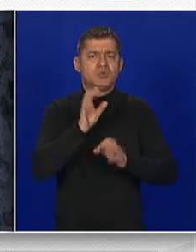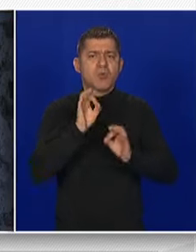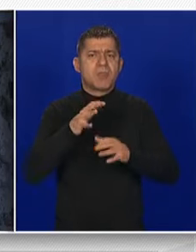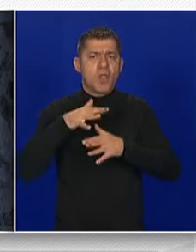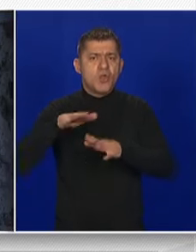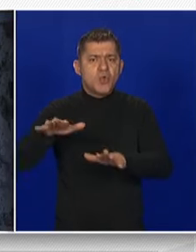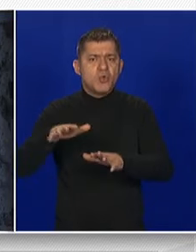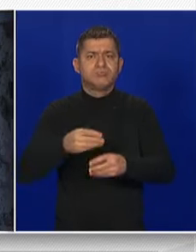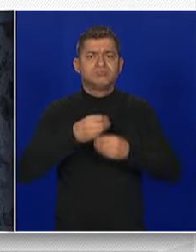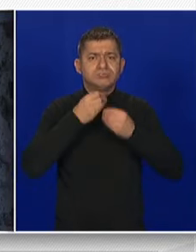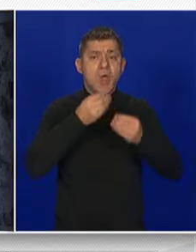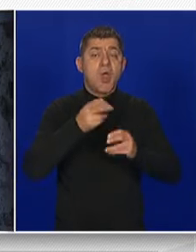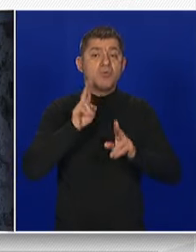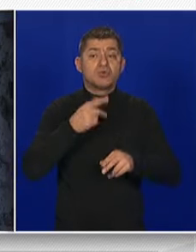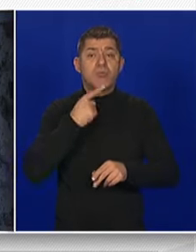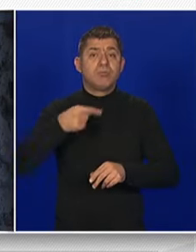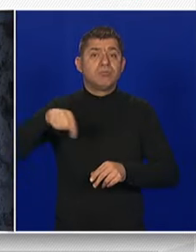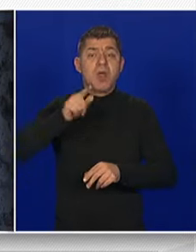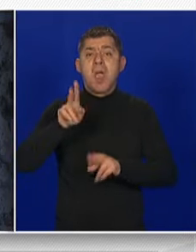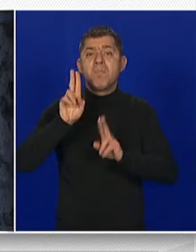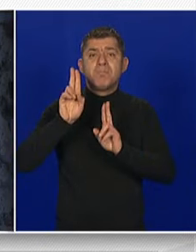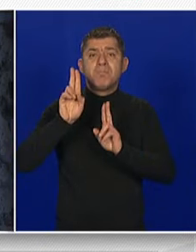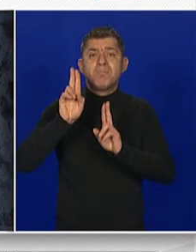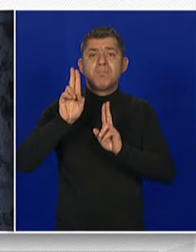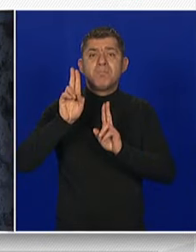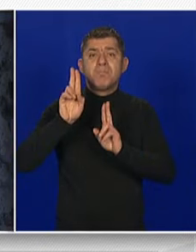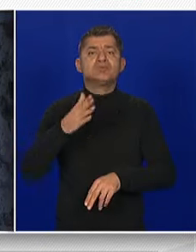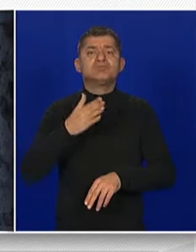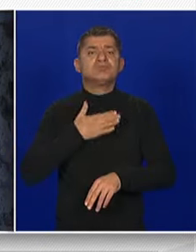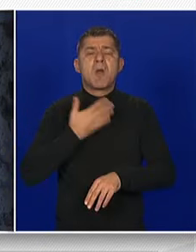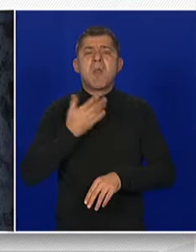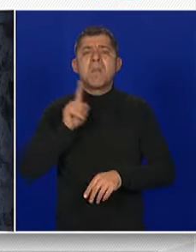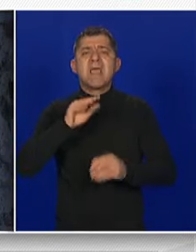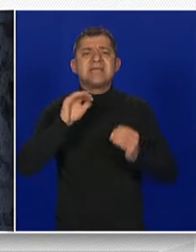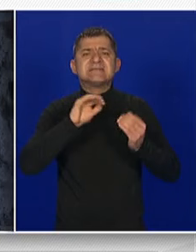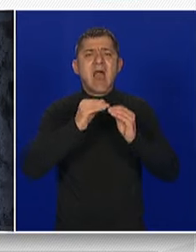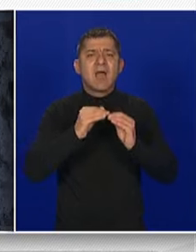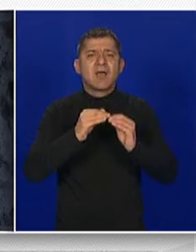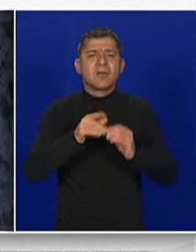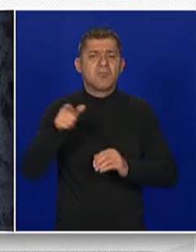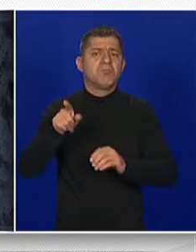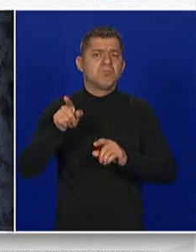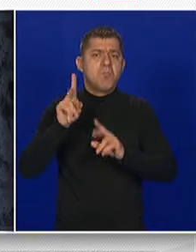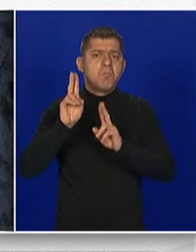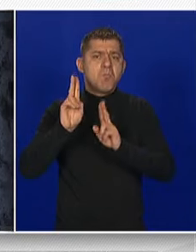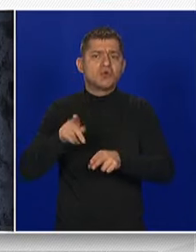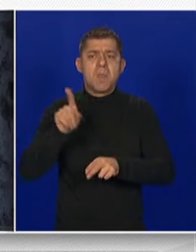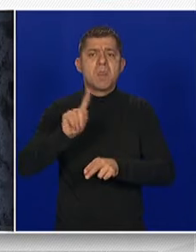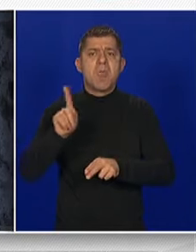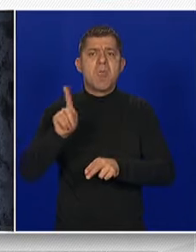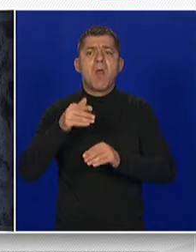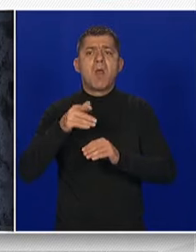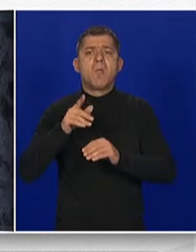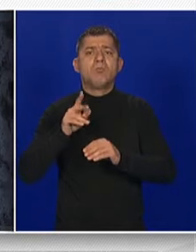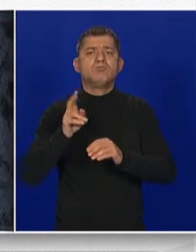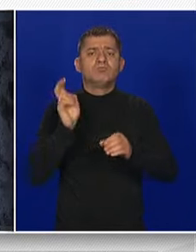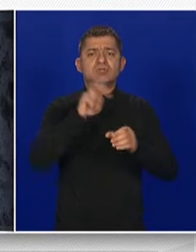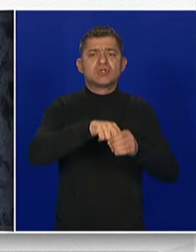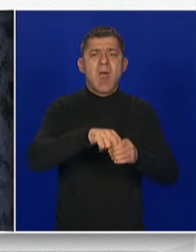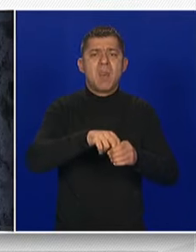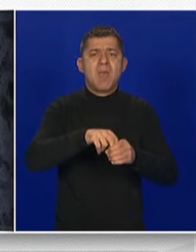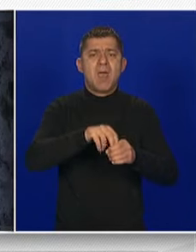možemo nekom i dozvoliti pravo da zbog nekakvog neslaganja isto tako ne bude dalje u